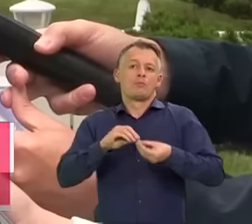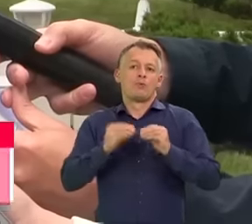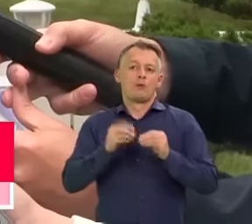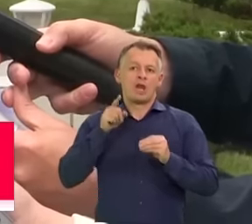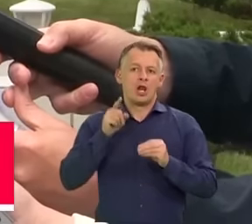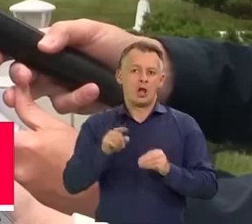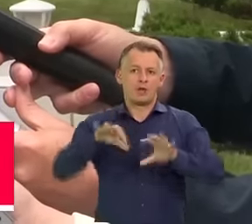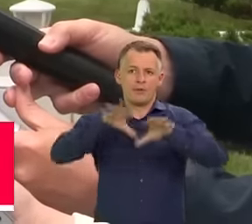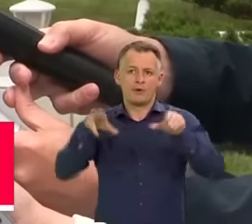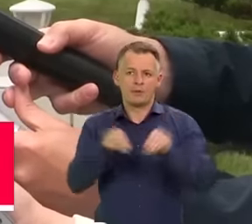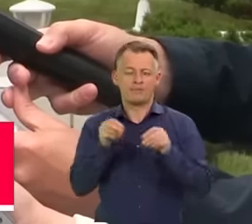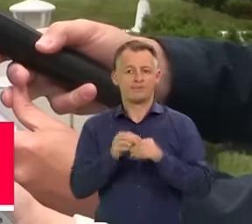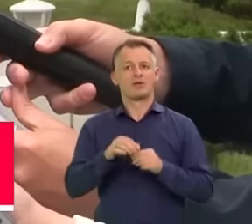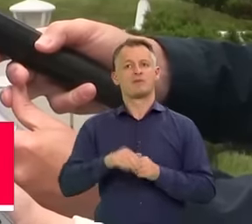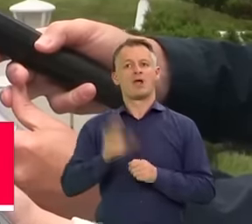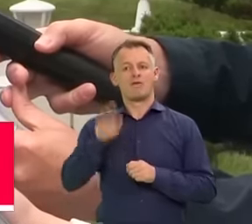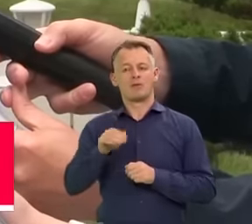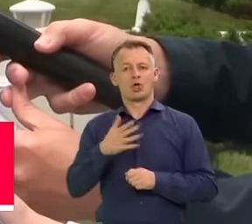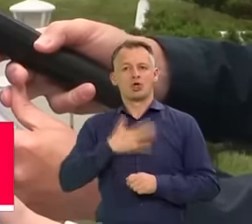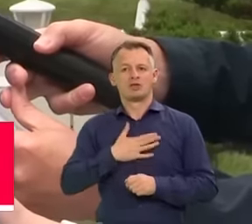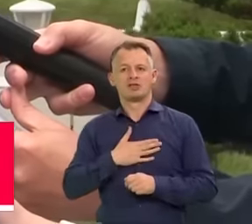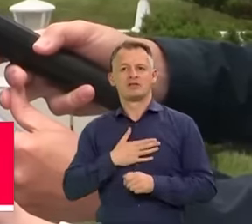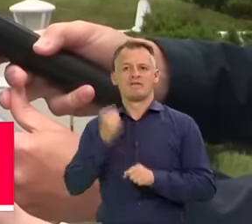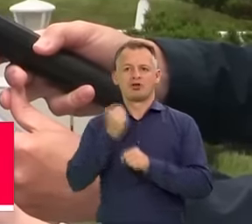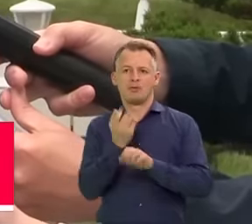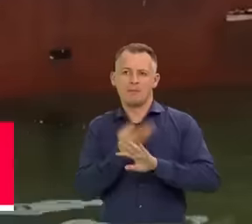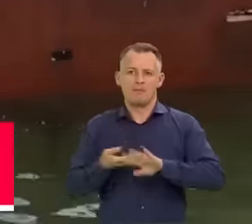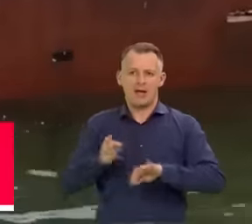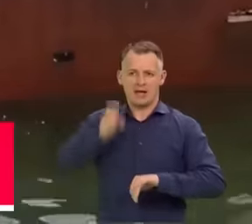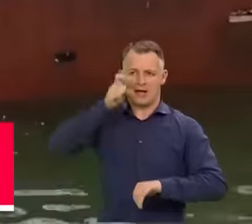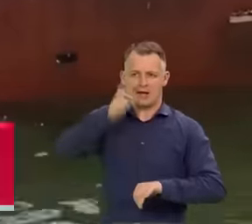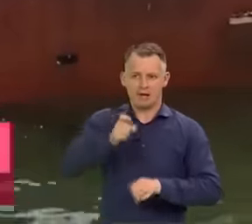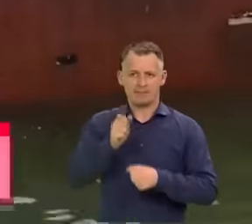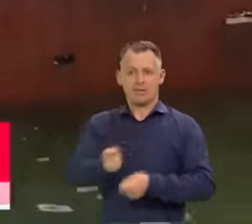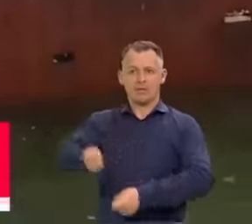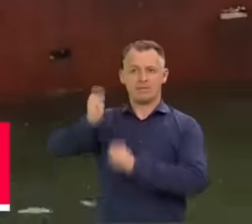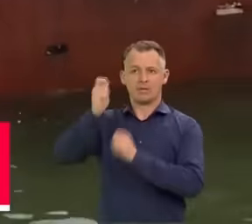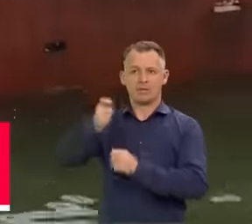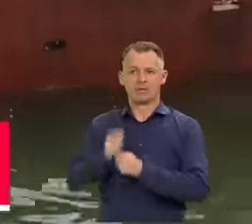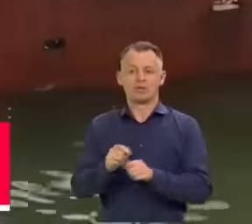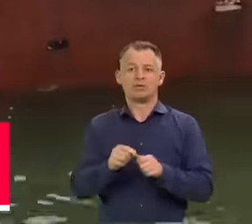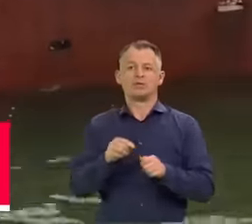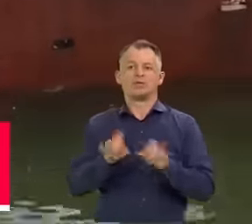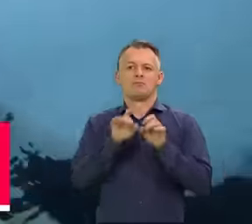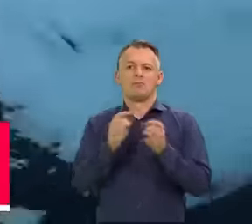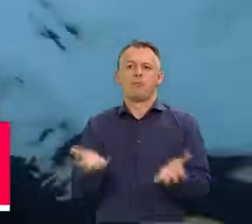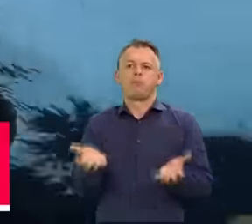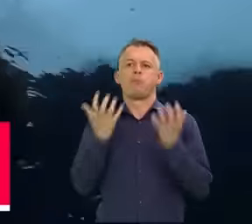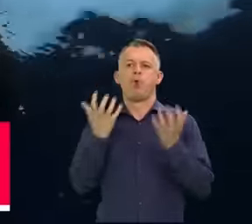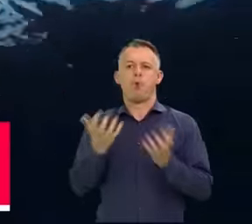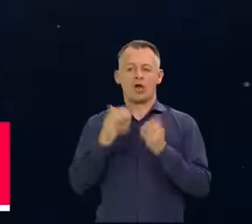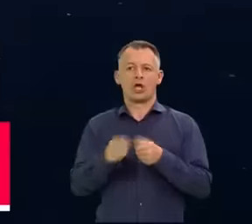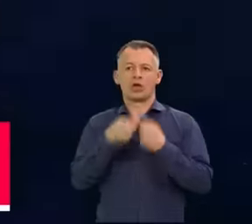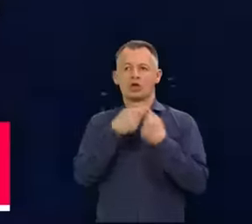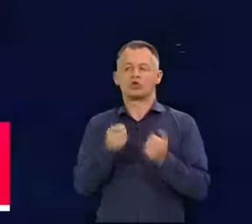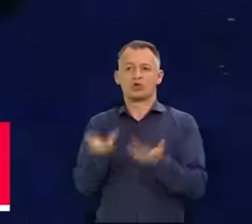de înrăutățire, adică nivelul presiunilor este în creștere. Pescuitul, poluarea, tot ceea ce aduc